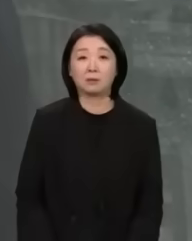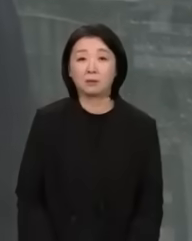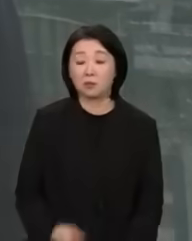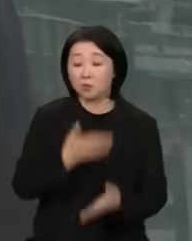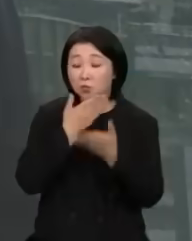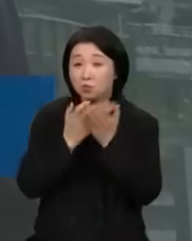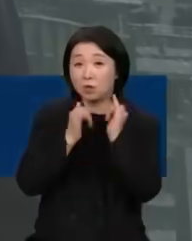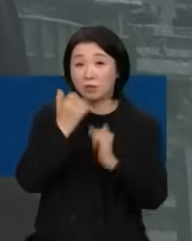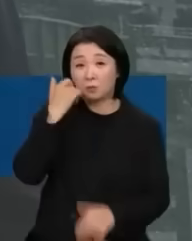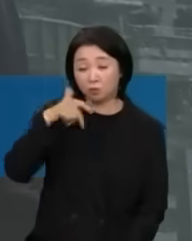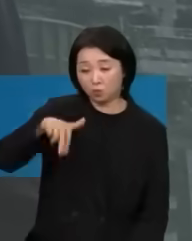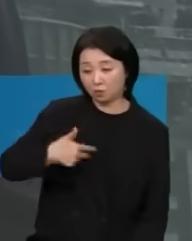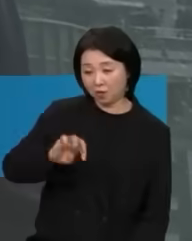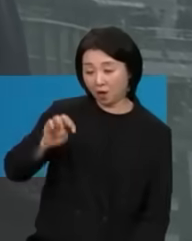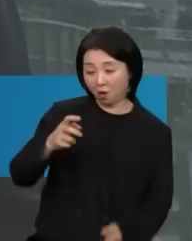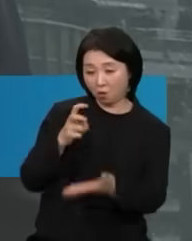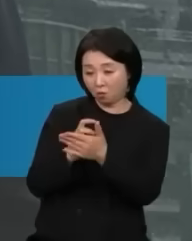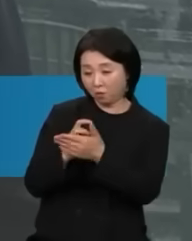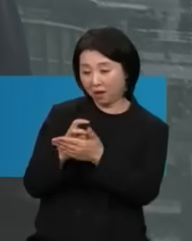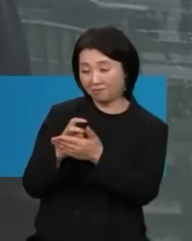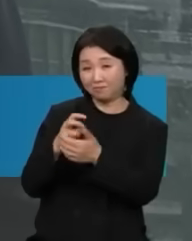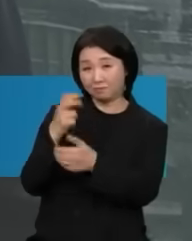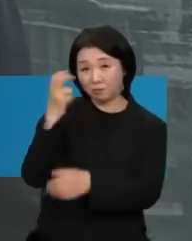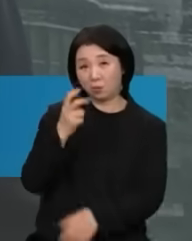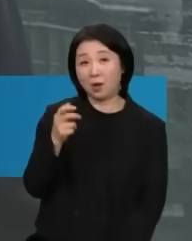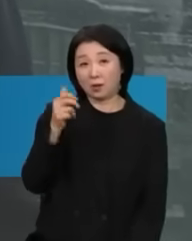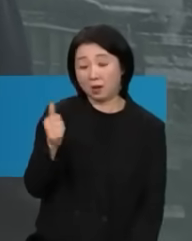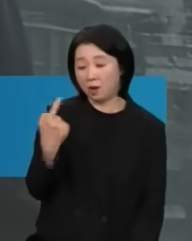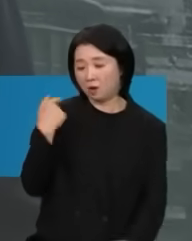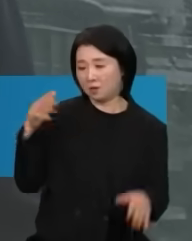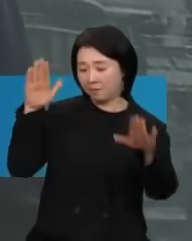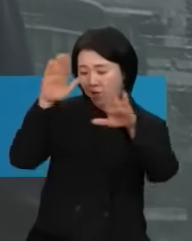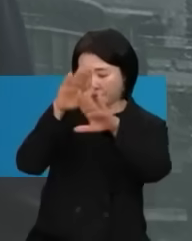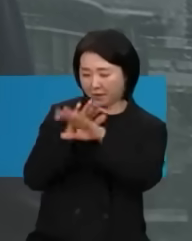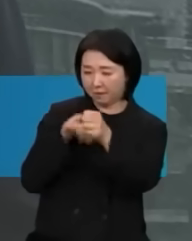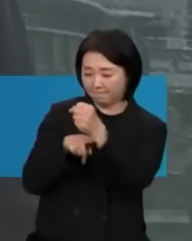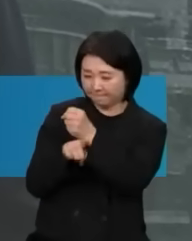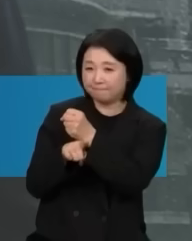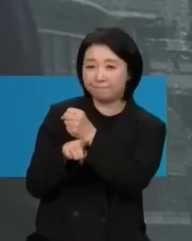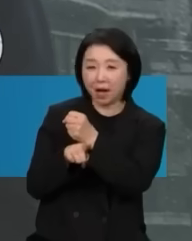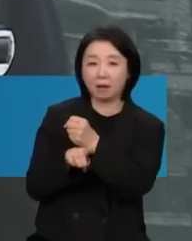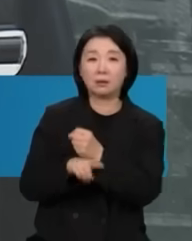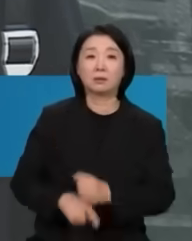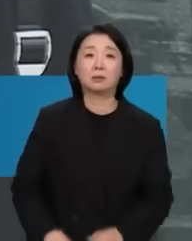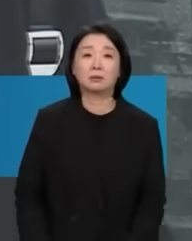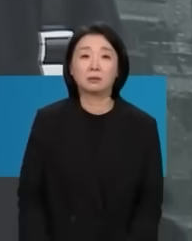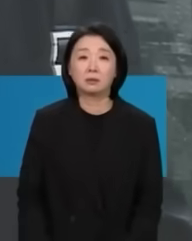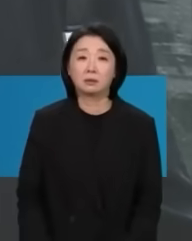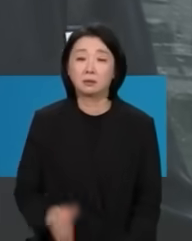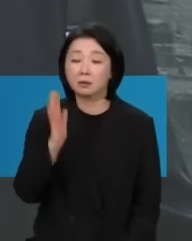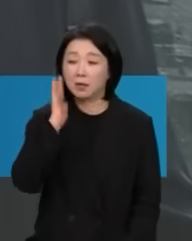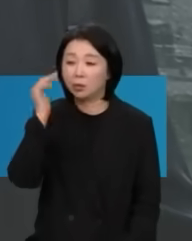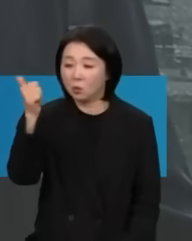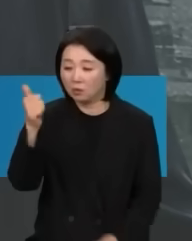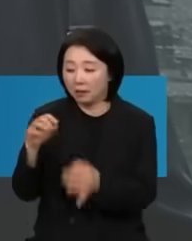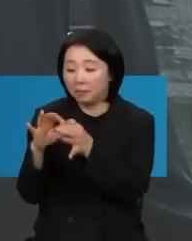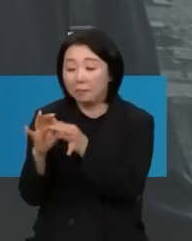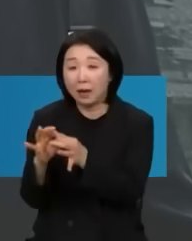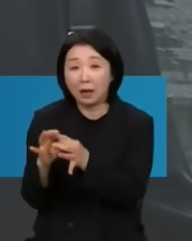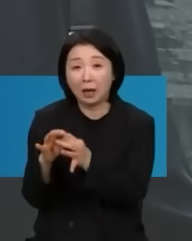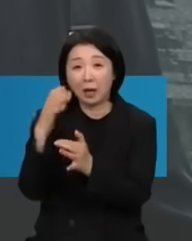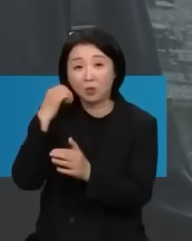핵심 인물 유재은 국방부 법무관리관이 어제 늦은 밤까지 또 조사를 받았습니다. 특히 대통령의 최측근